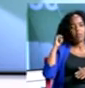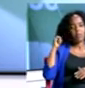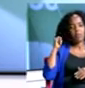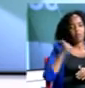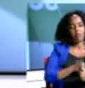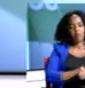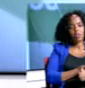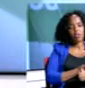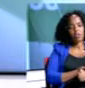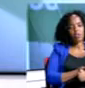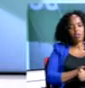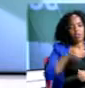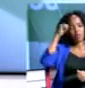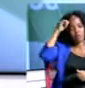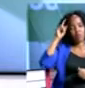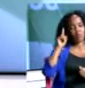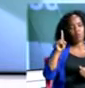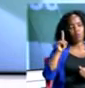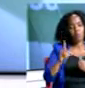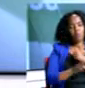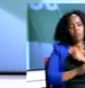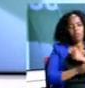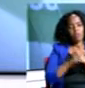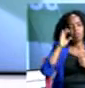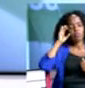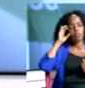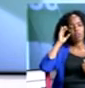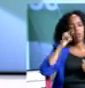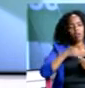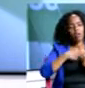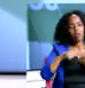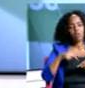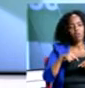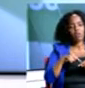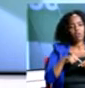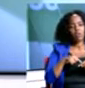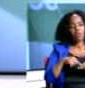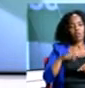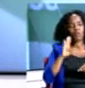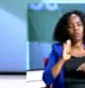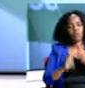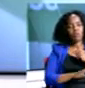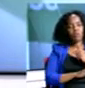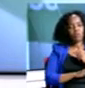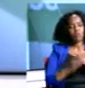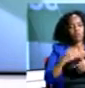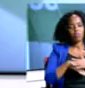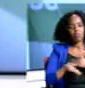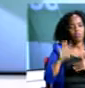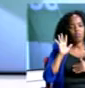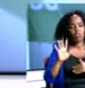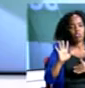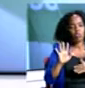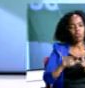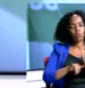daachu akena namni tokko biyalarra bi china ra yonni dufe bushoftu ke kubat guya shanture okana